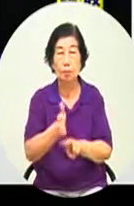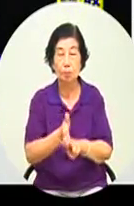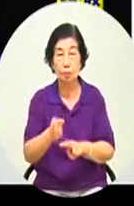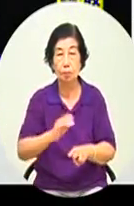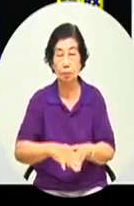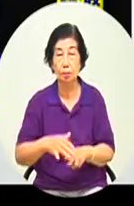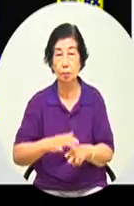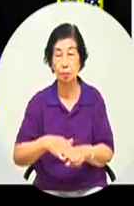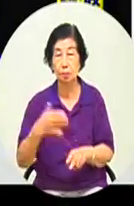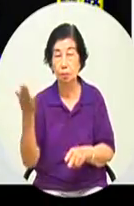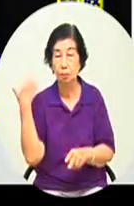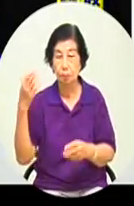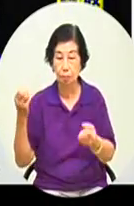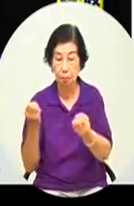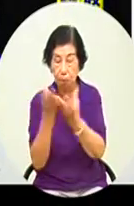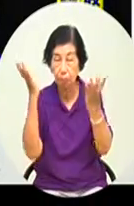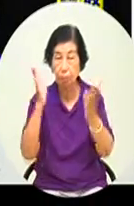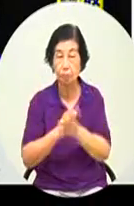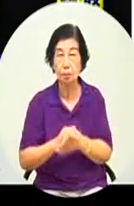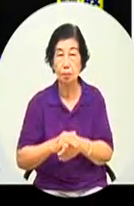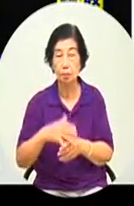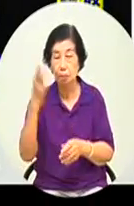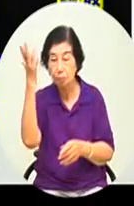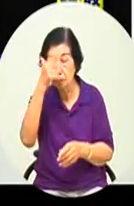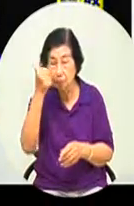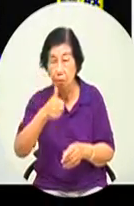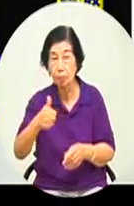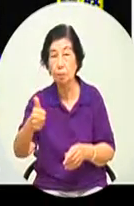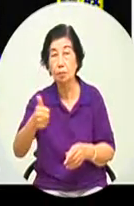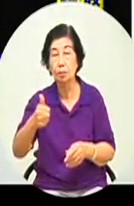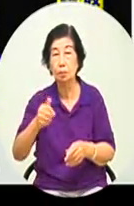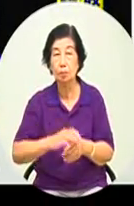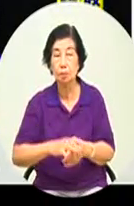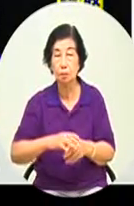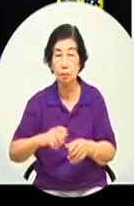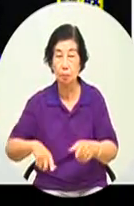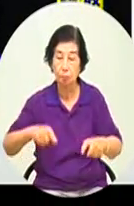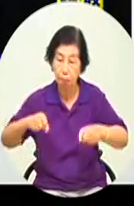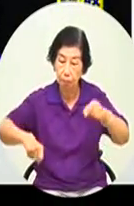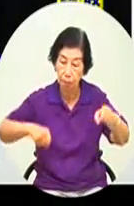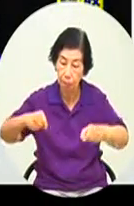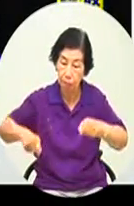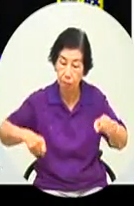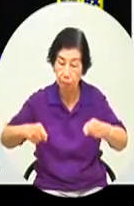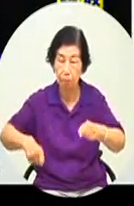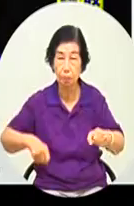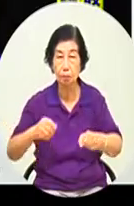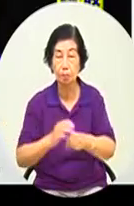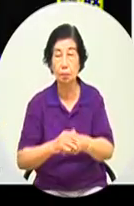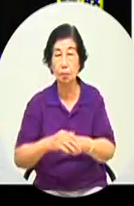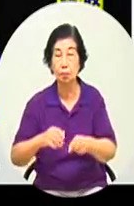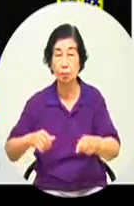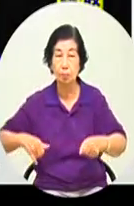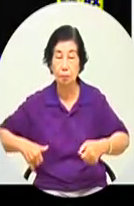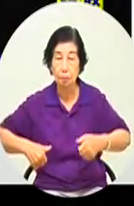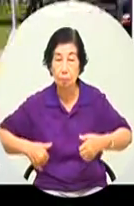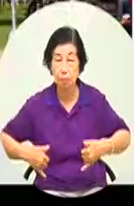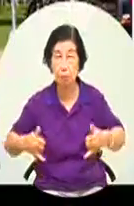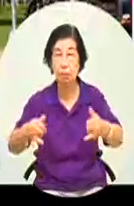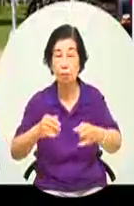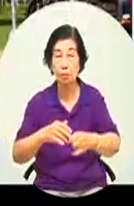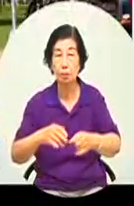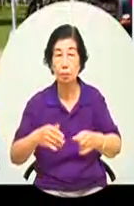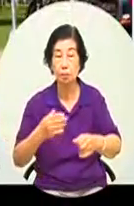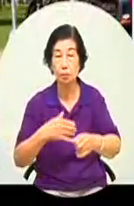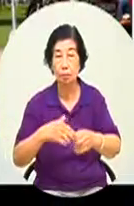伯骑脚踏车哈啊，伫成功路这站哦发生车祸哈，跟轻轨这边来擦撞哦